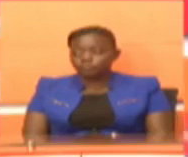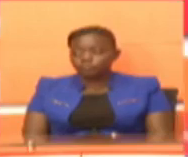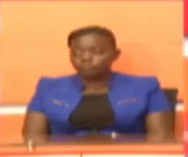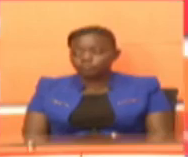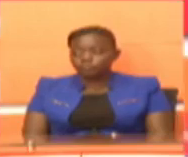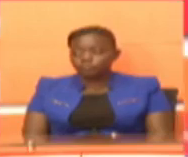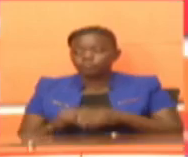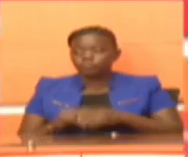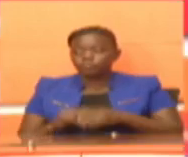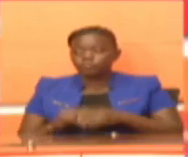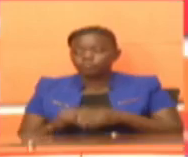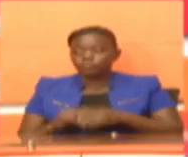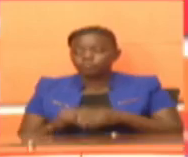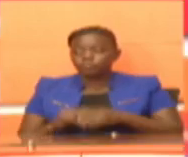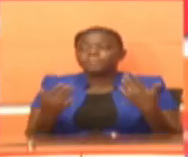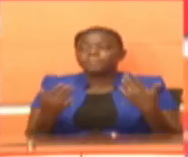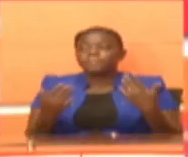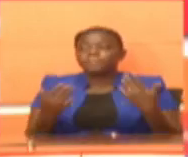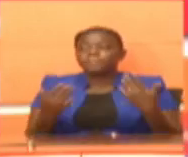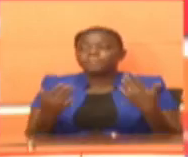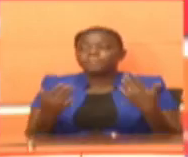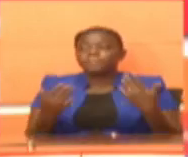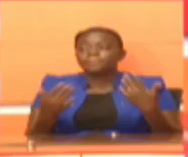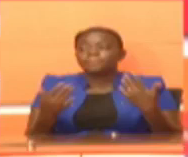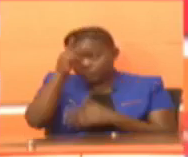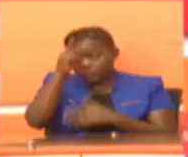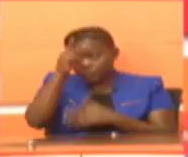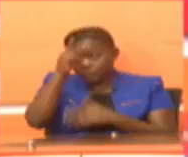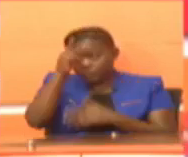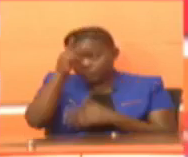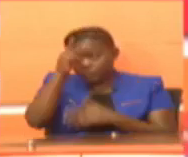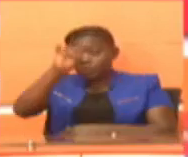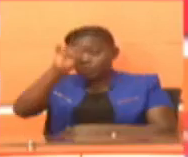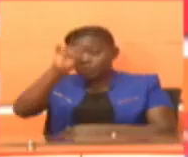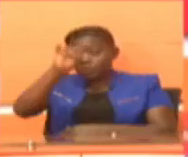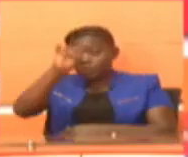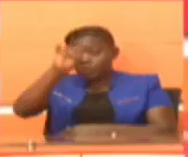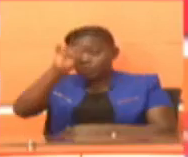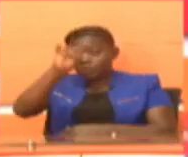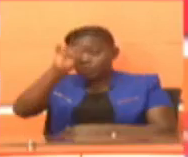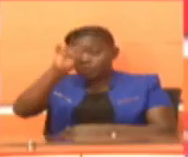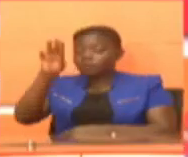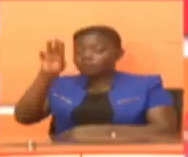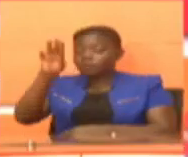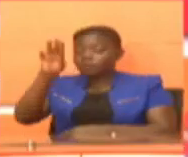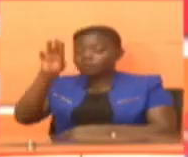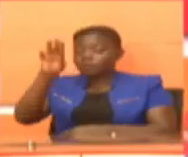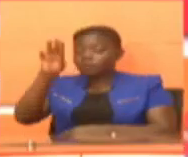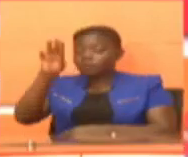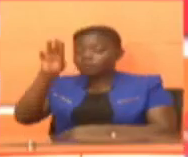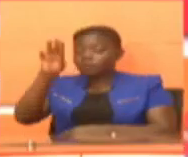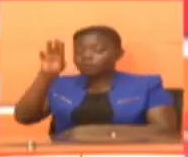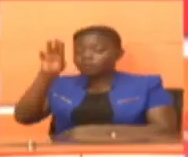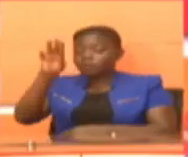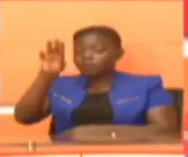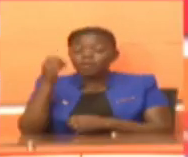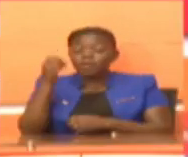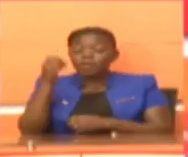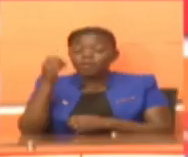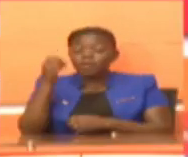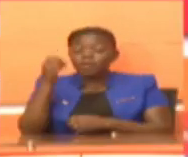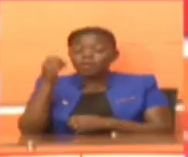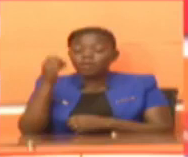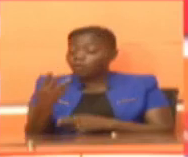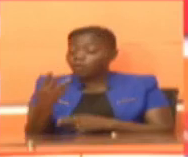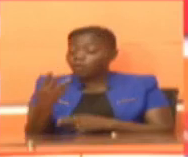Ebyonga tubitadde ku mabbali abatuuze ku kyalo Kiwalende Jebombo mu disitulikiti eye Luweero baguddemu ekikanga bw'abooluganda bana